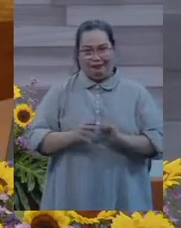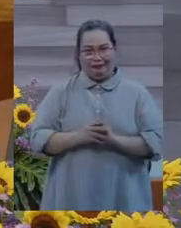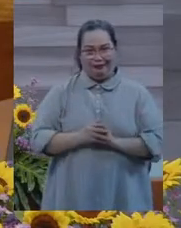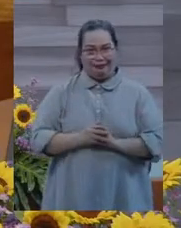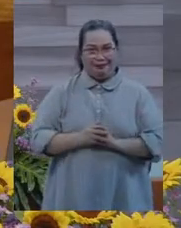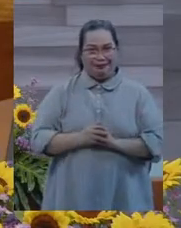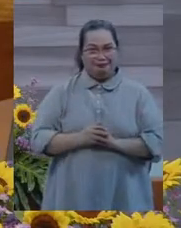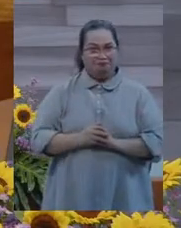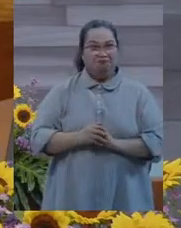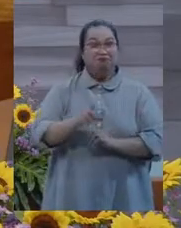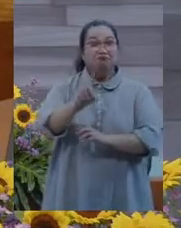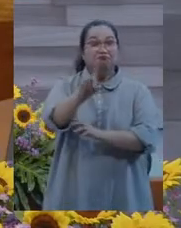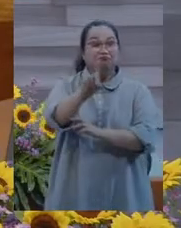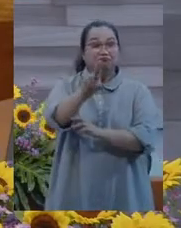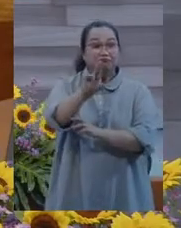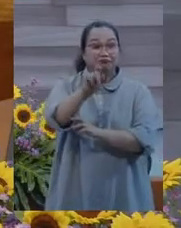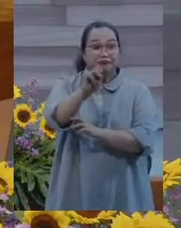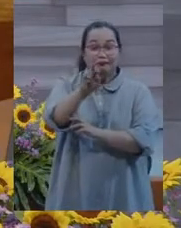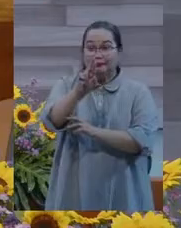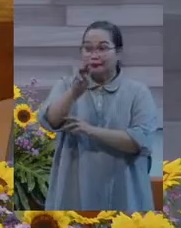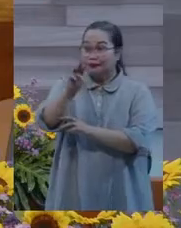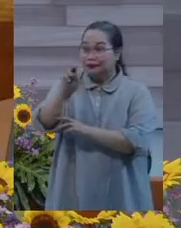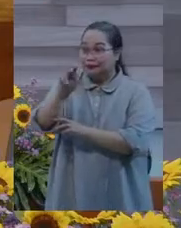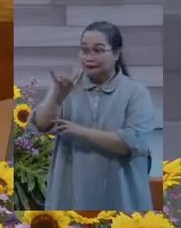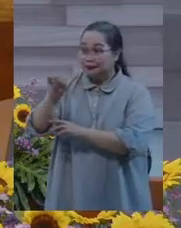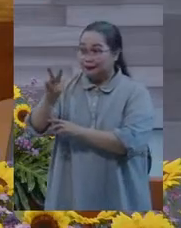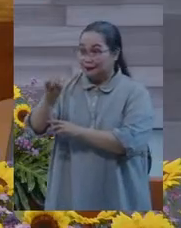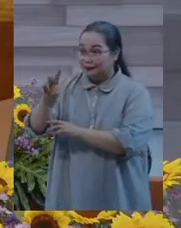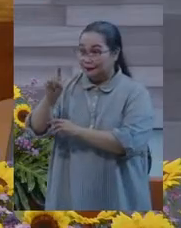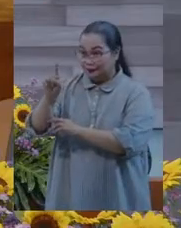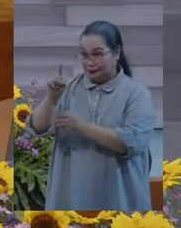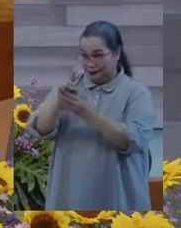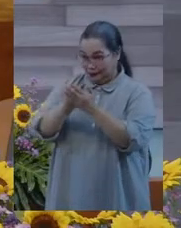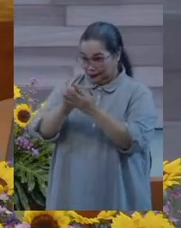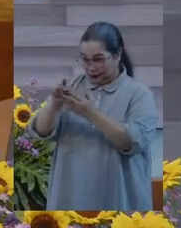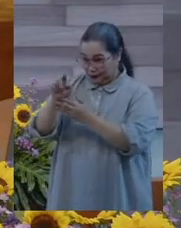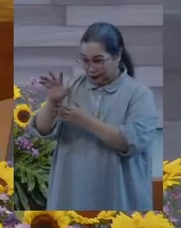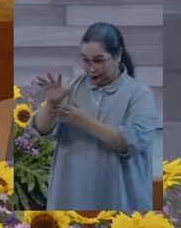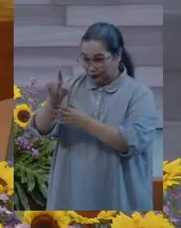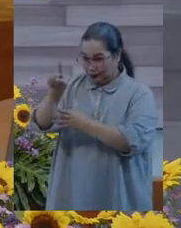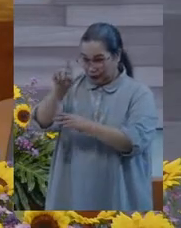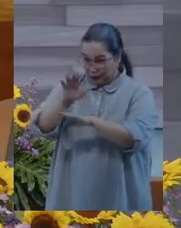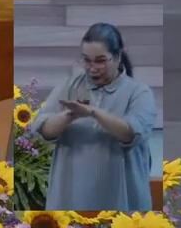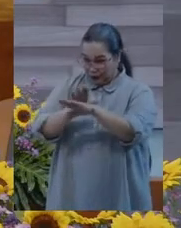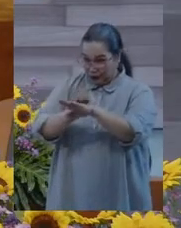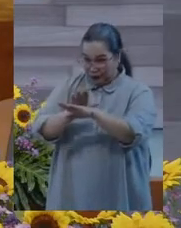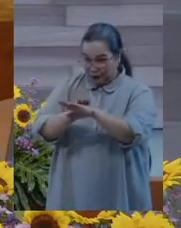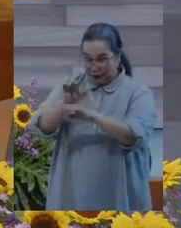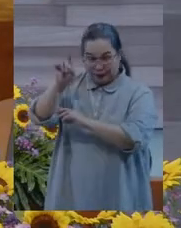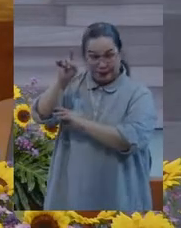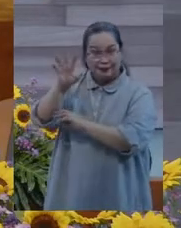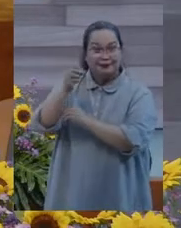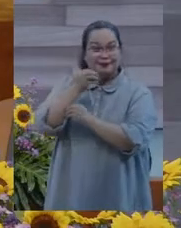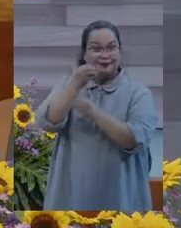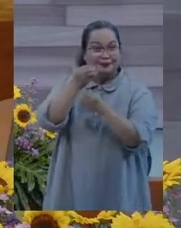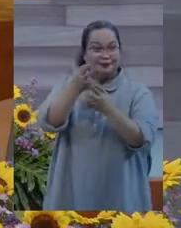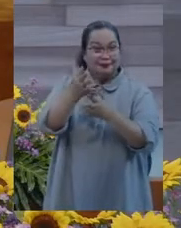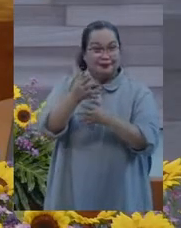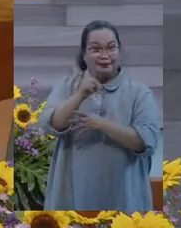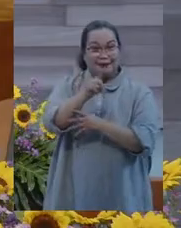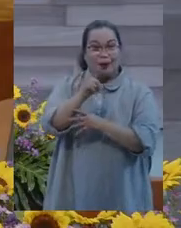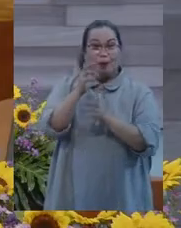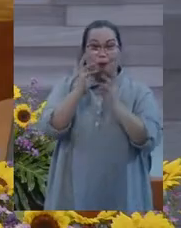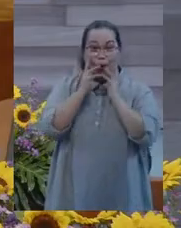Sabi sa Deuteronomy 13 verses 1 to 5, isang babala na binigay ng Diyos sa pamamagitan